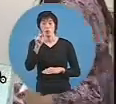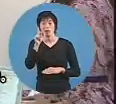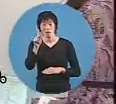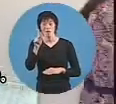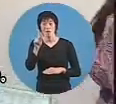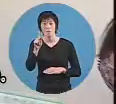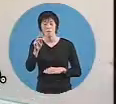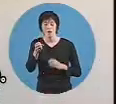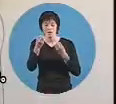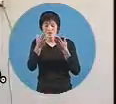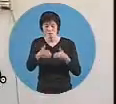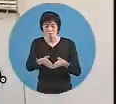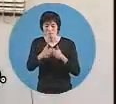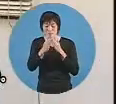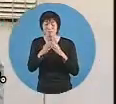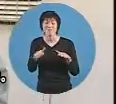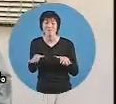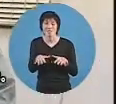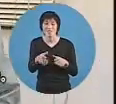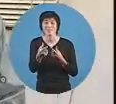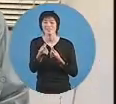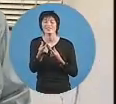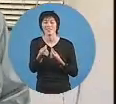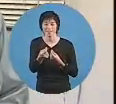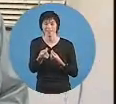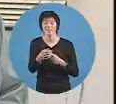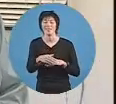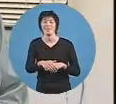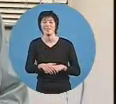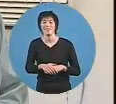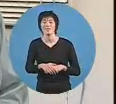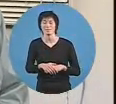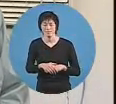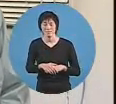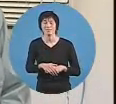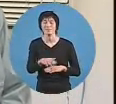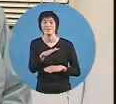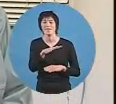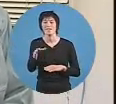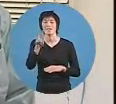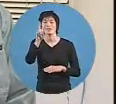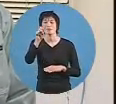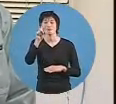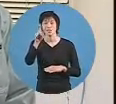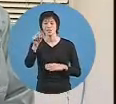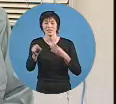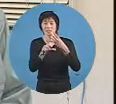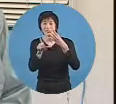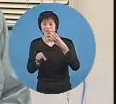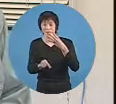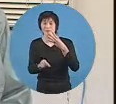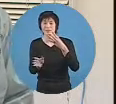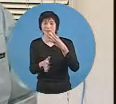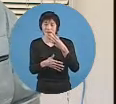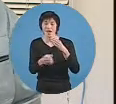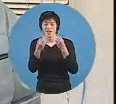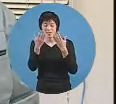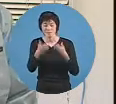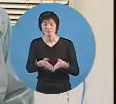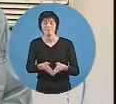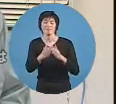策課、はい、誕生してまだ間もないそうですね。 はい、平成21年の4月から新しくできた課でござい